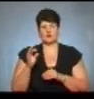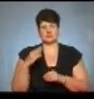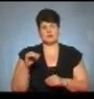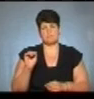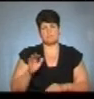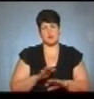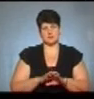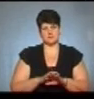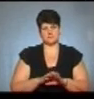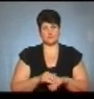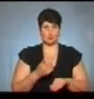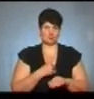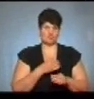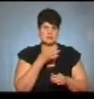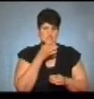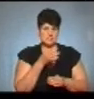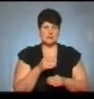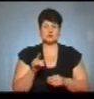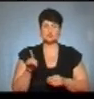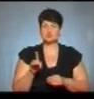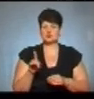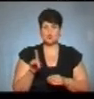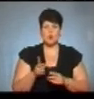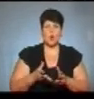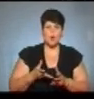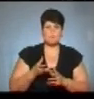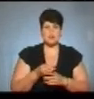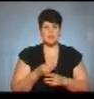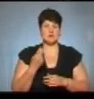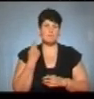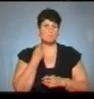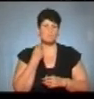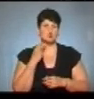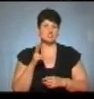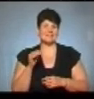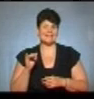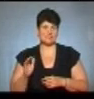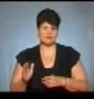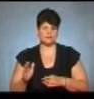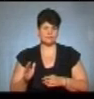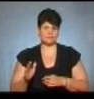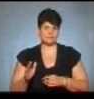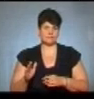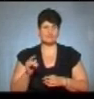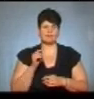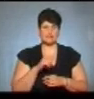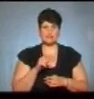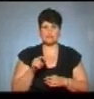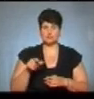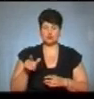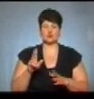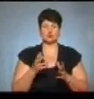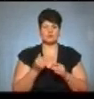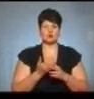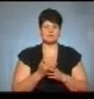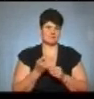Ощадбанком. До речі, хочу сказати, що оплата боржників серед числа тих людей, які отримують